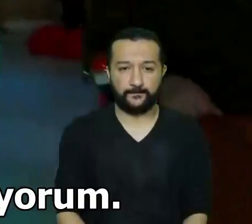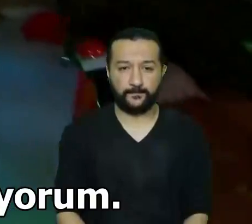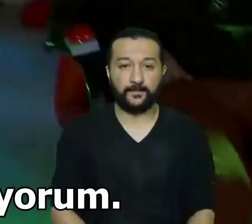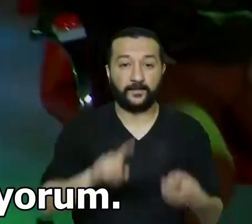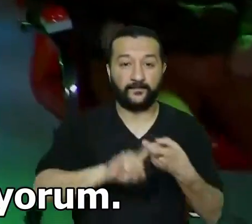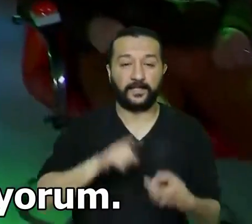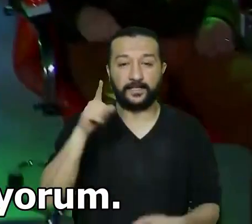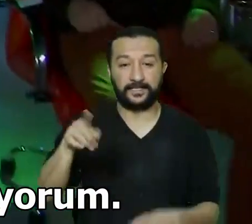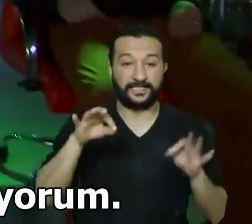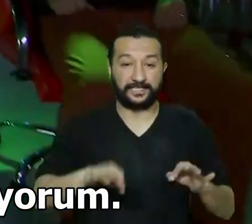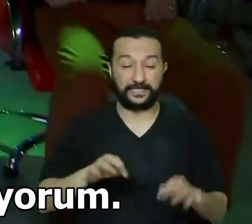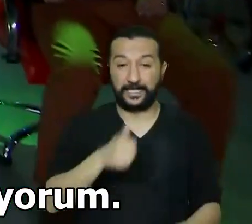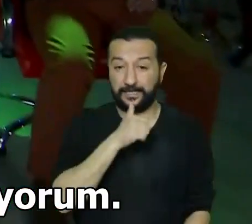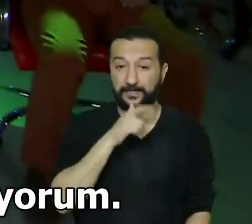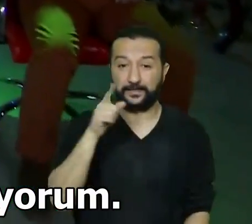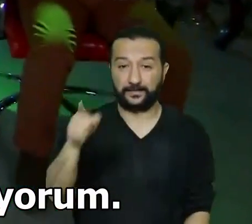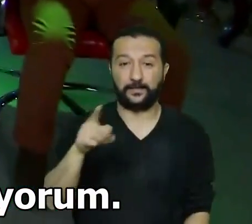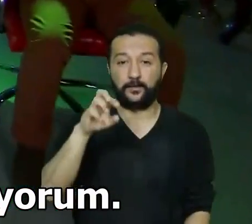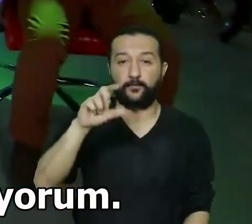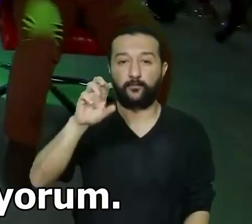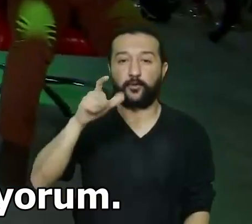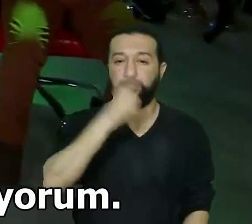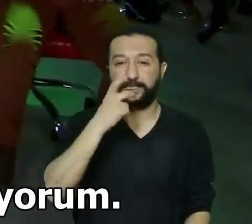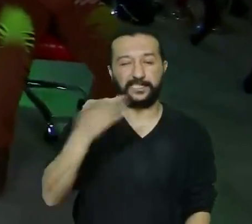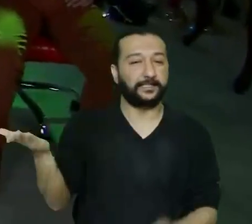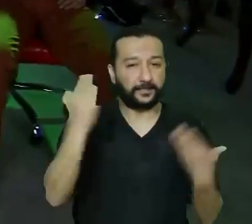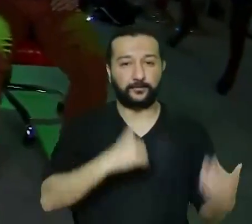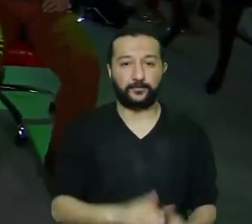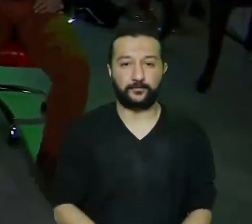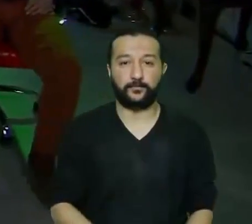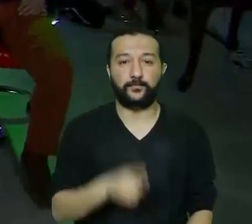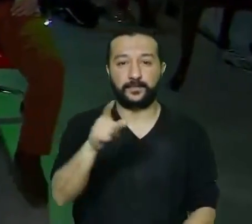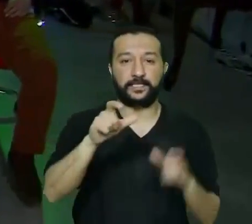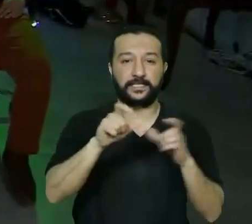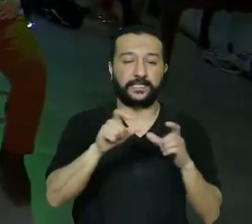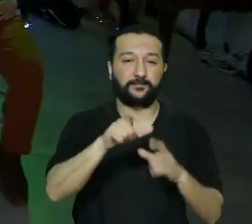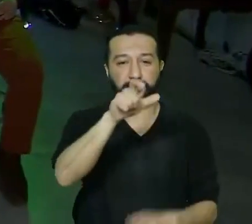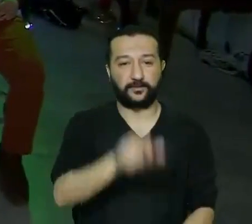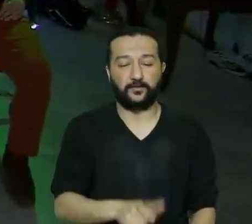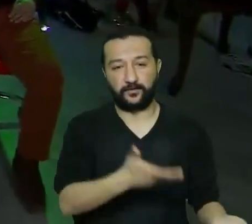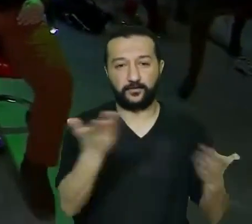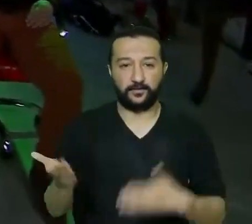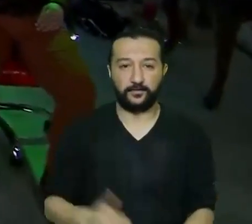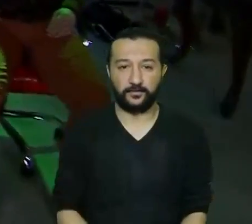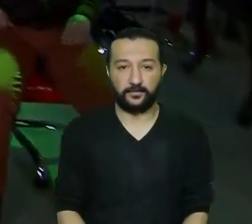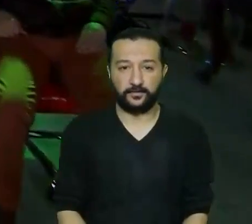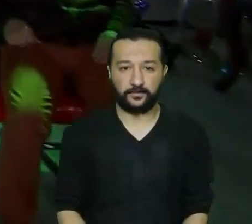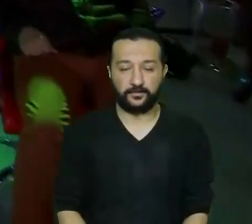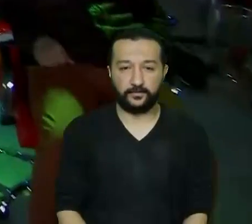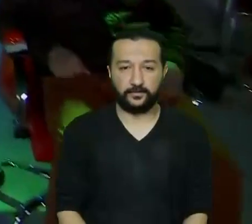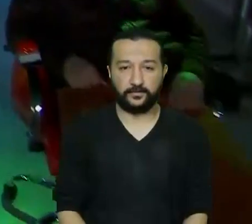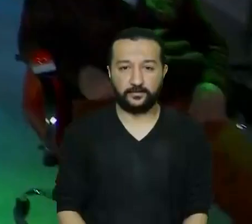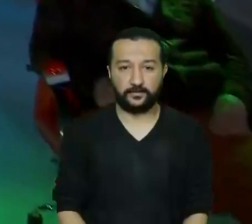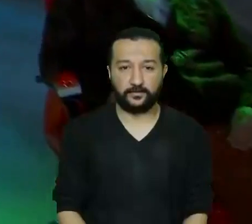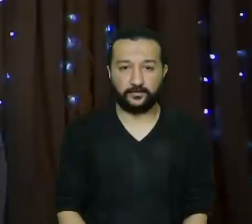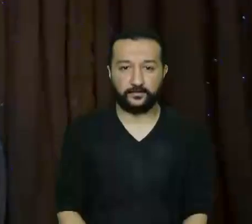Ve sıradaki pop starımızı çağırıyorum. Sarp Bişkom. Koşar